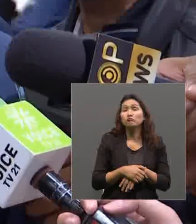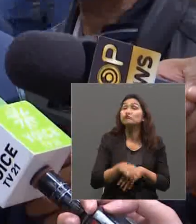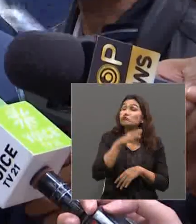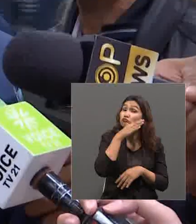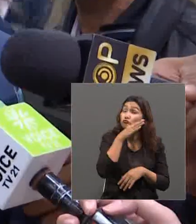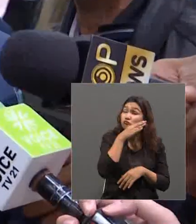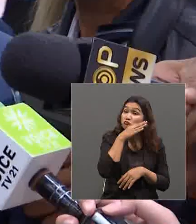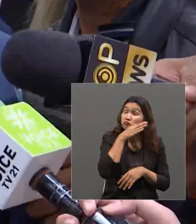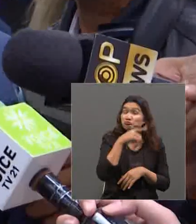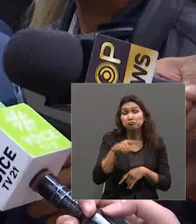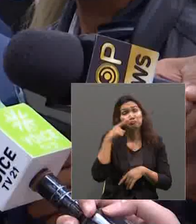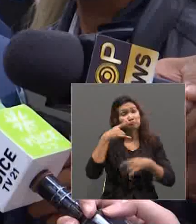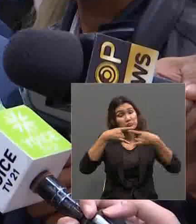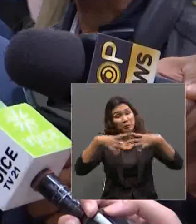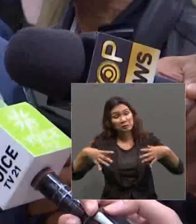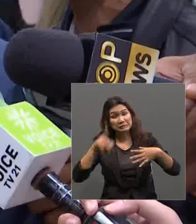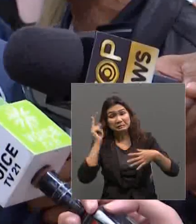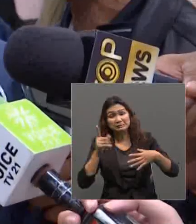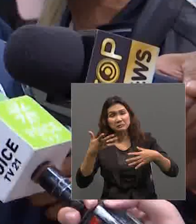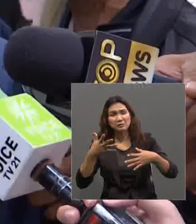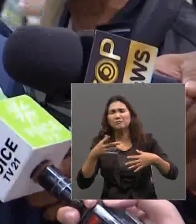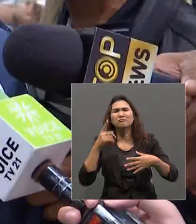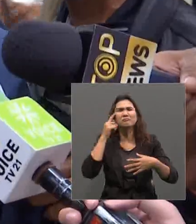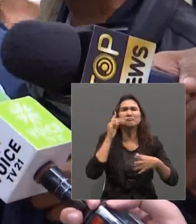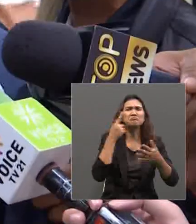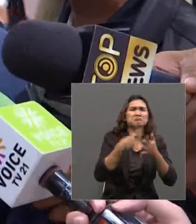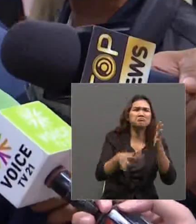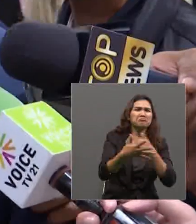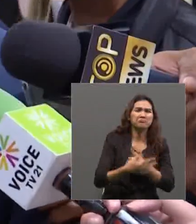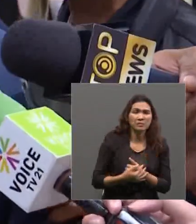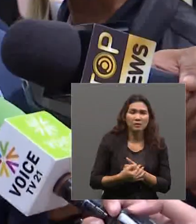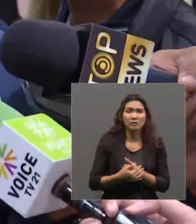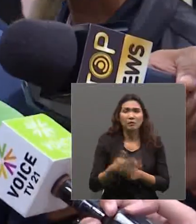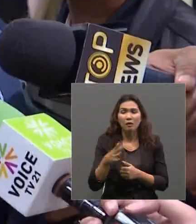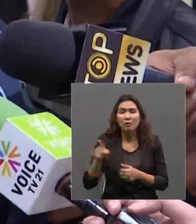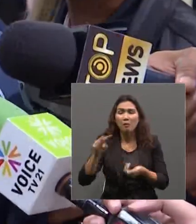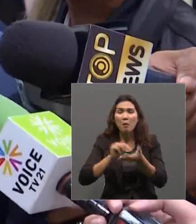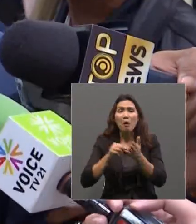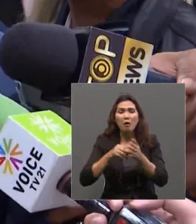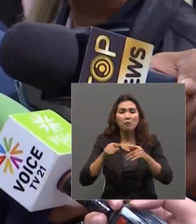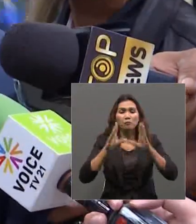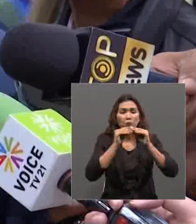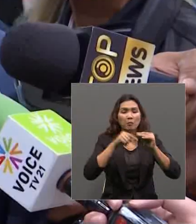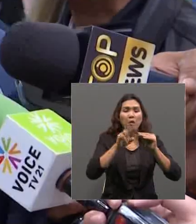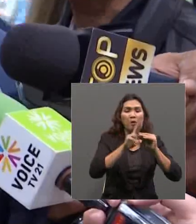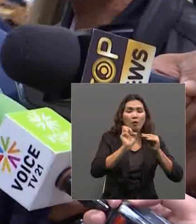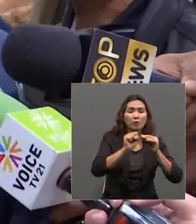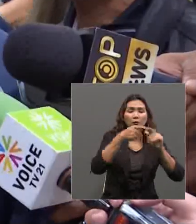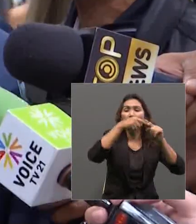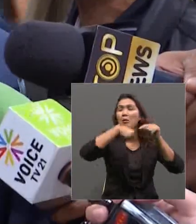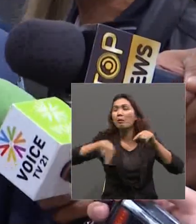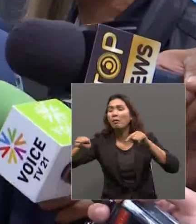ป็นสิ่งที่มันไม่สอดคล้องกับความจริงมันก็ไม่มีผลอะไรนะครับแล้วก็การเอาไปขยายผลนอกสภาเนี่ยมันก็ต่างกับในส